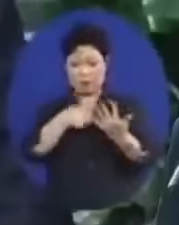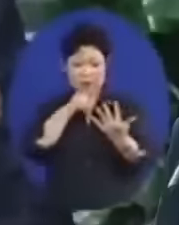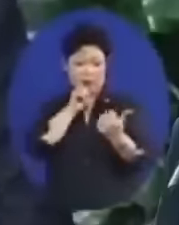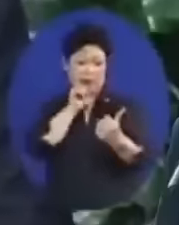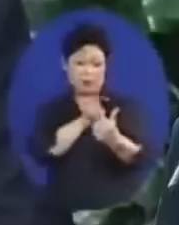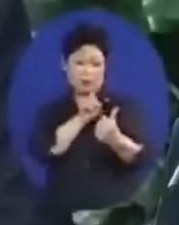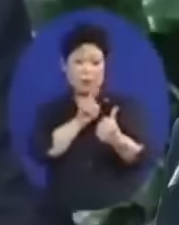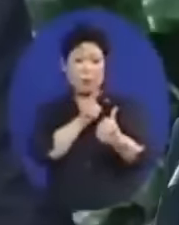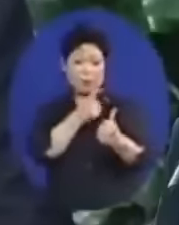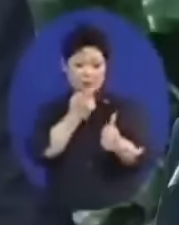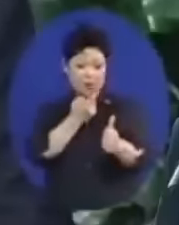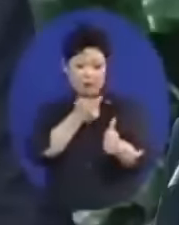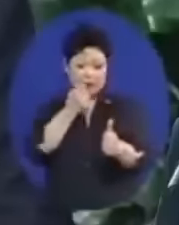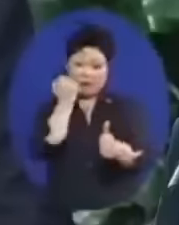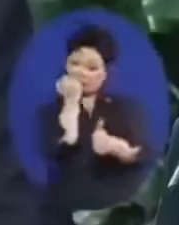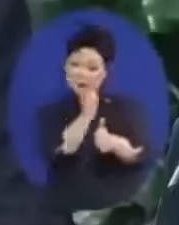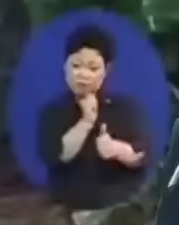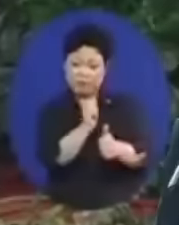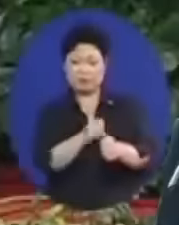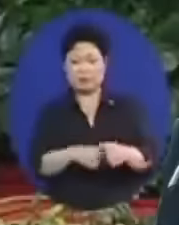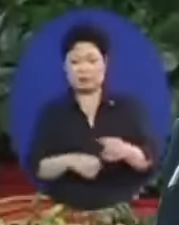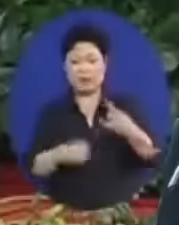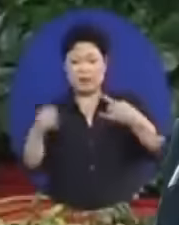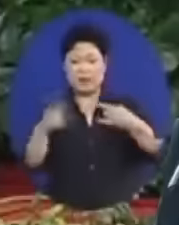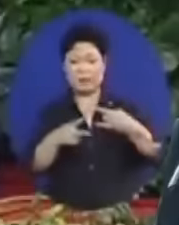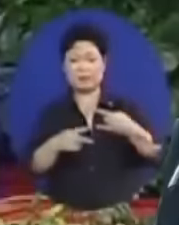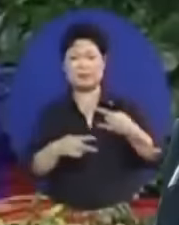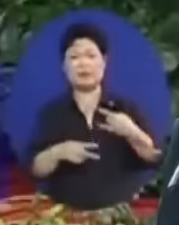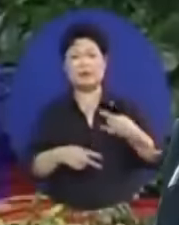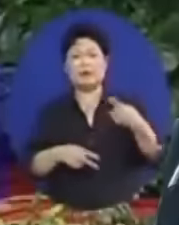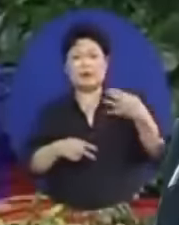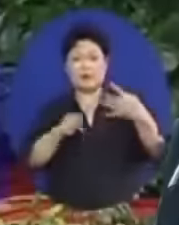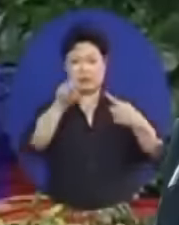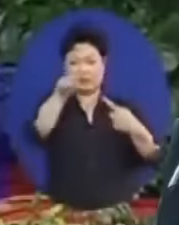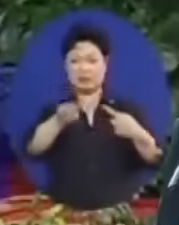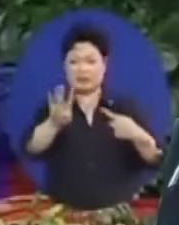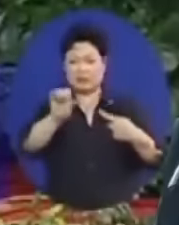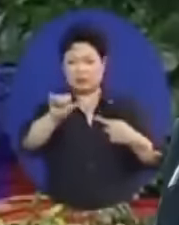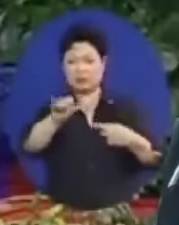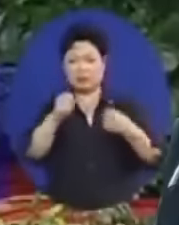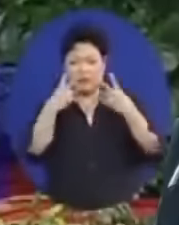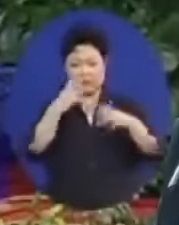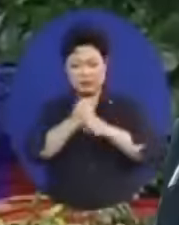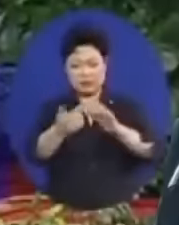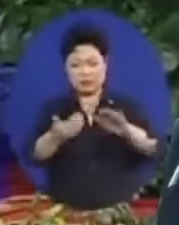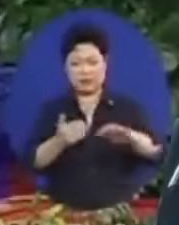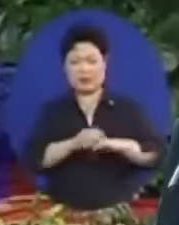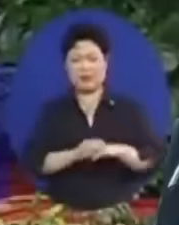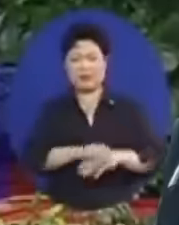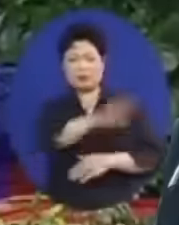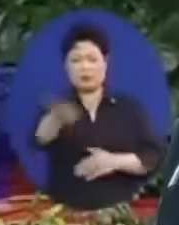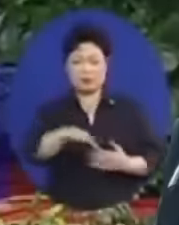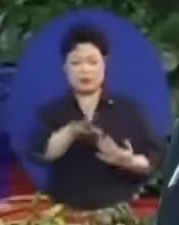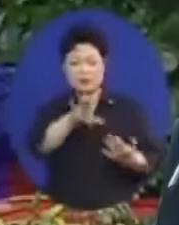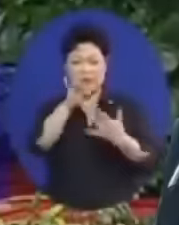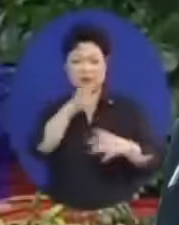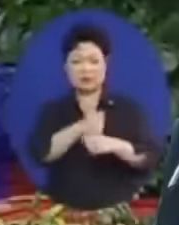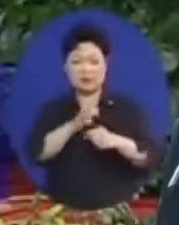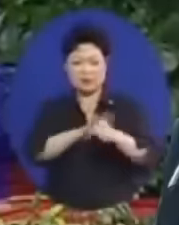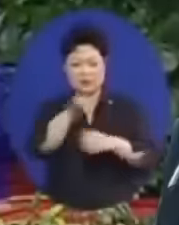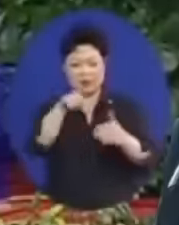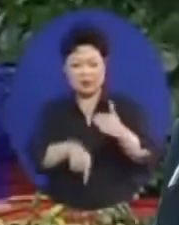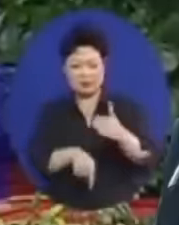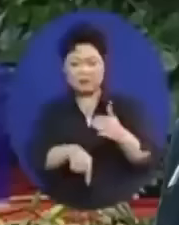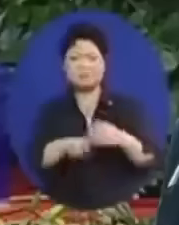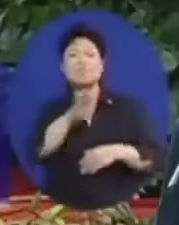택해서 불러주셨다는 것입니다. 에베소 1장 4절로 5절에 곧 창세 전에 그리스도 안에서 우리를 택하사 우리로 사랑 안에서 그